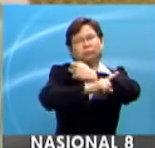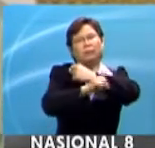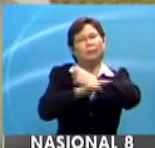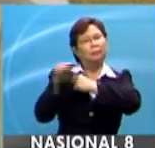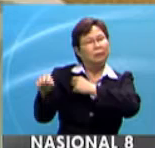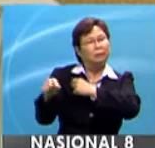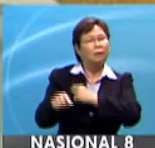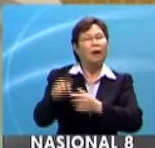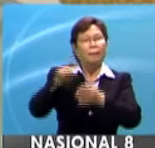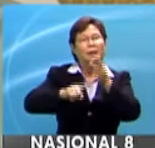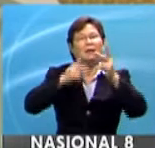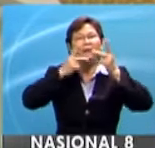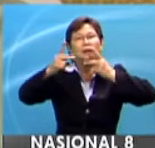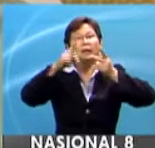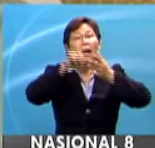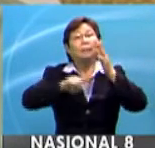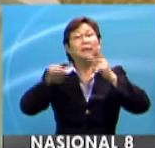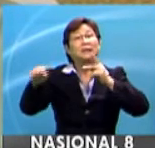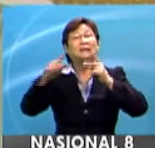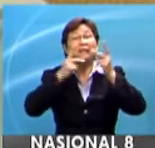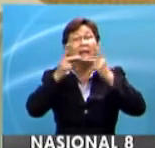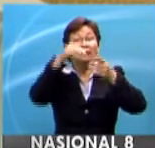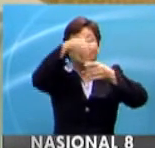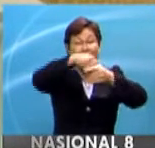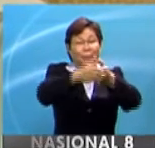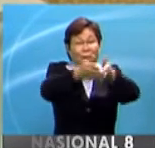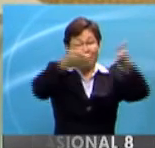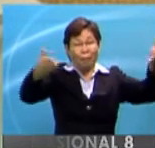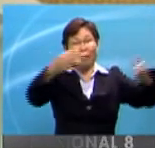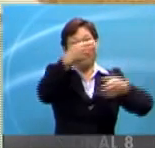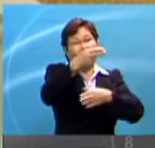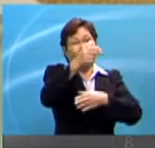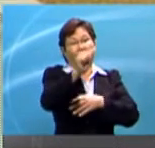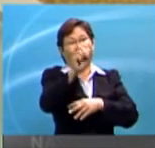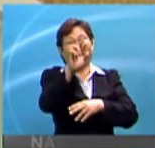dia sebut dalam akhbar Harakah tu